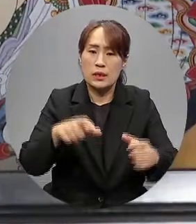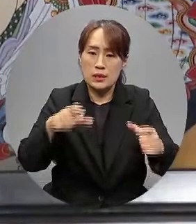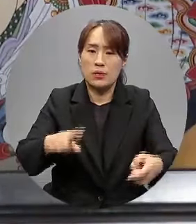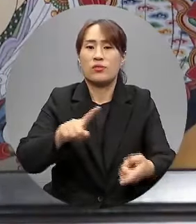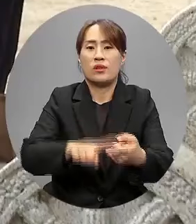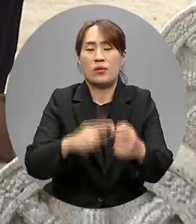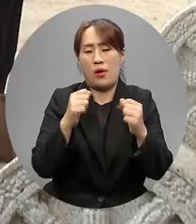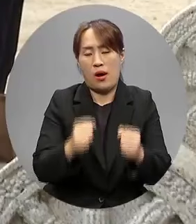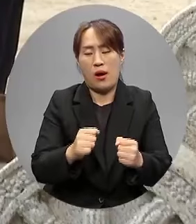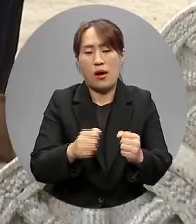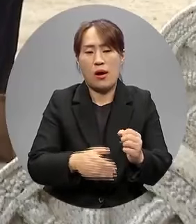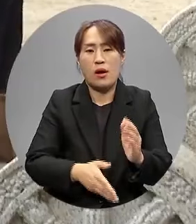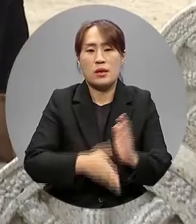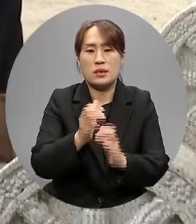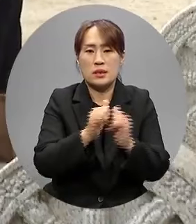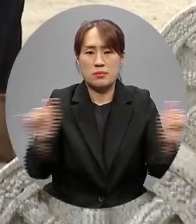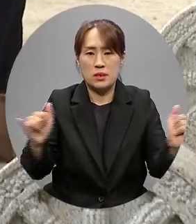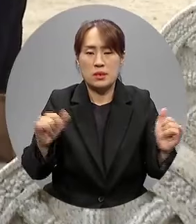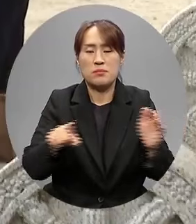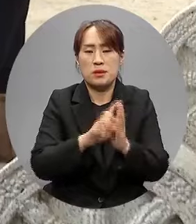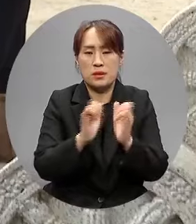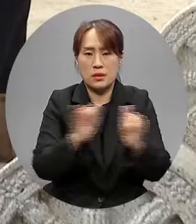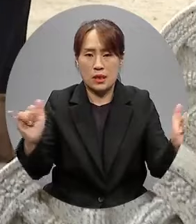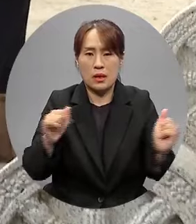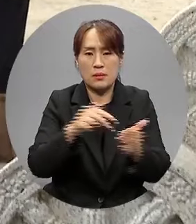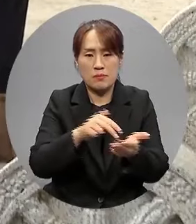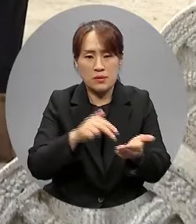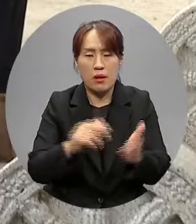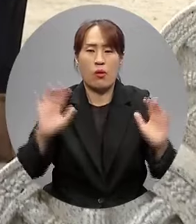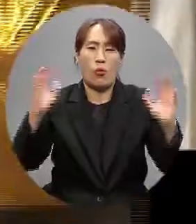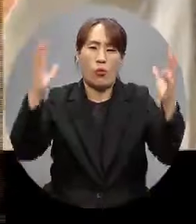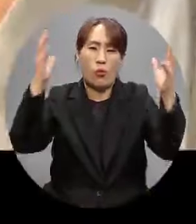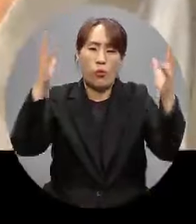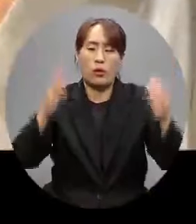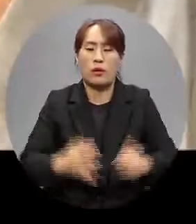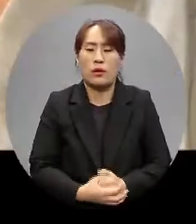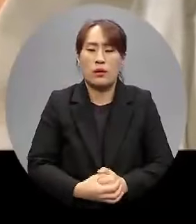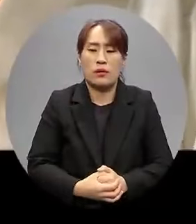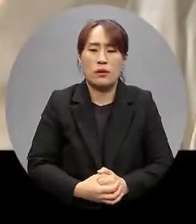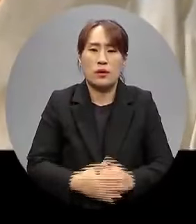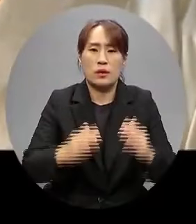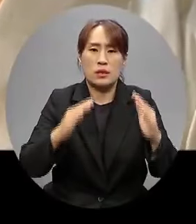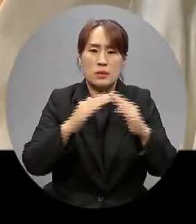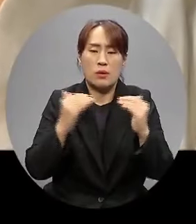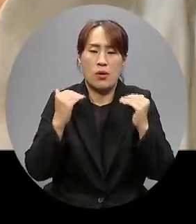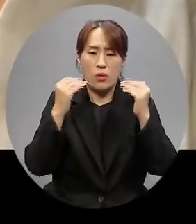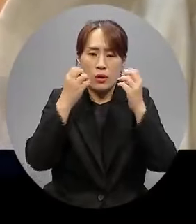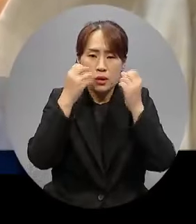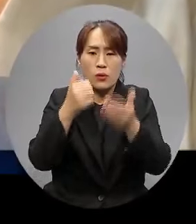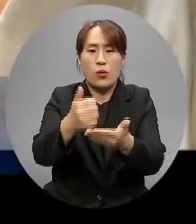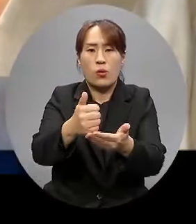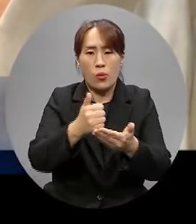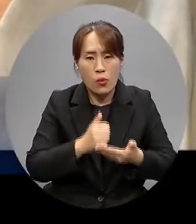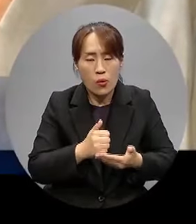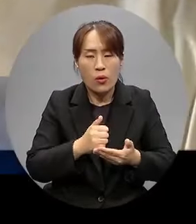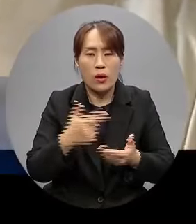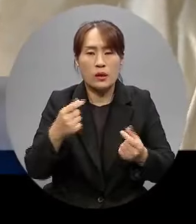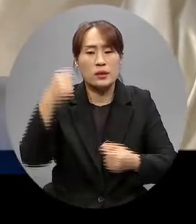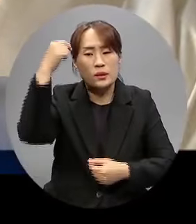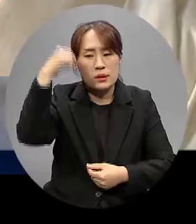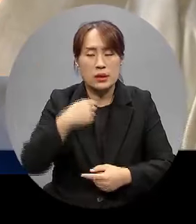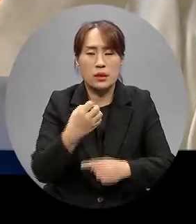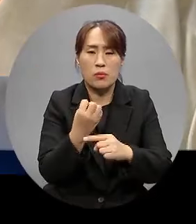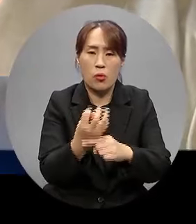대해 시민과 신도 모두 반기는 분위기입니다 집안에 어른이 새로 한 분 오신 거 같다고